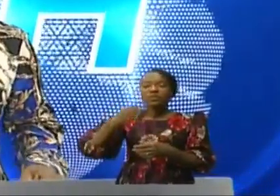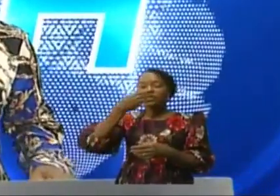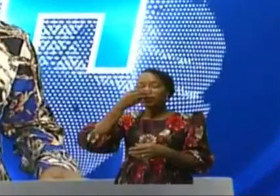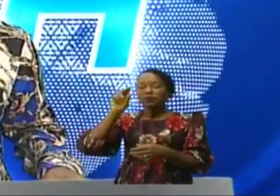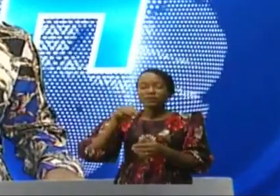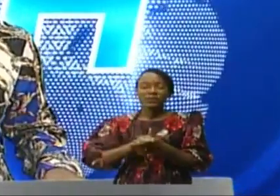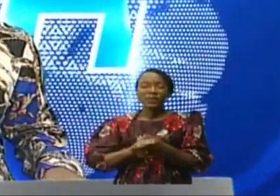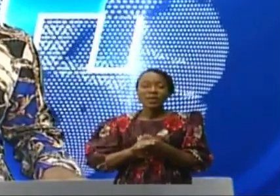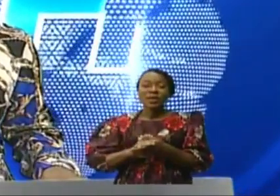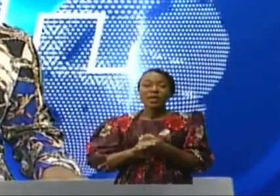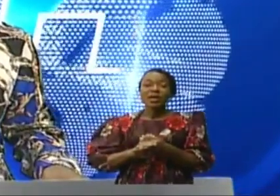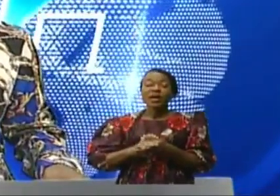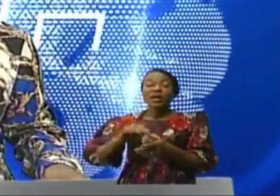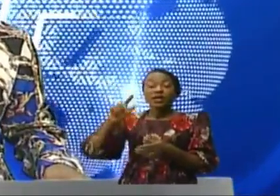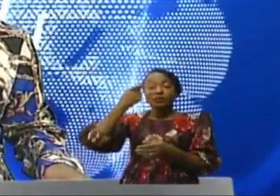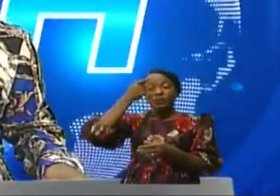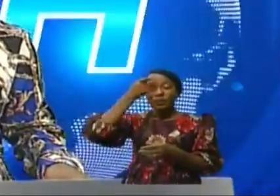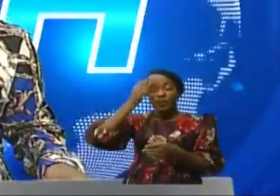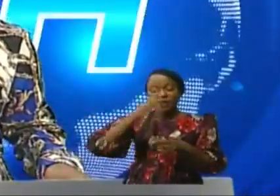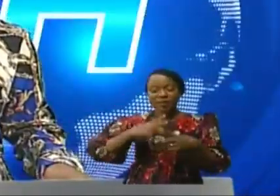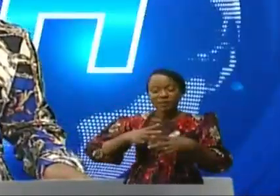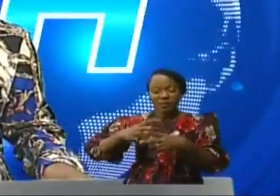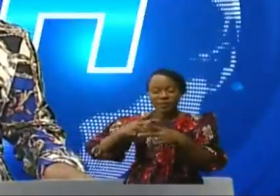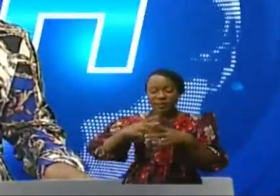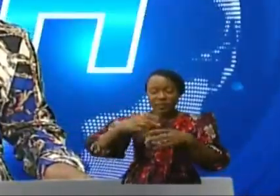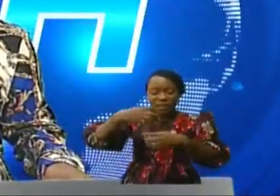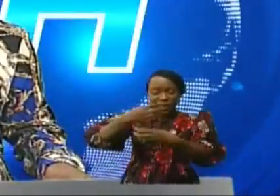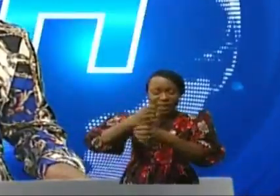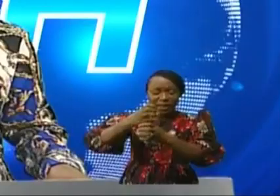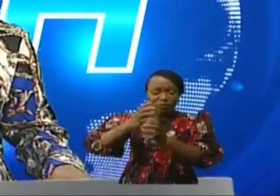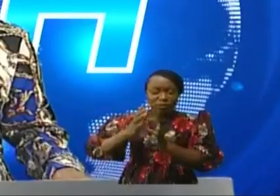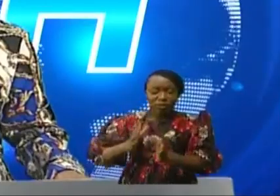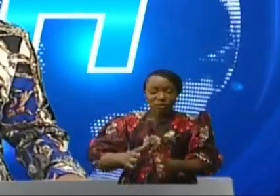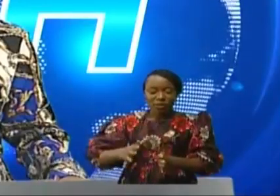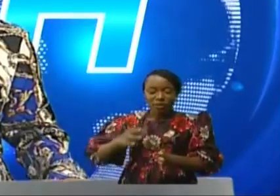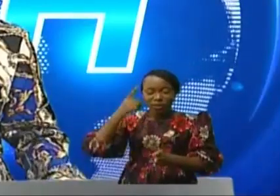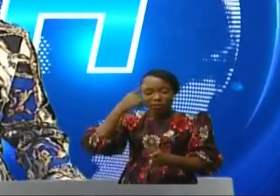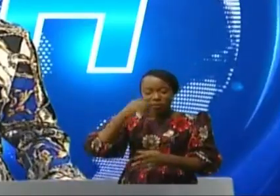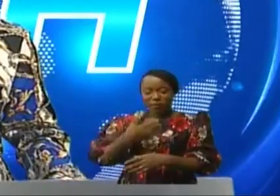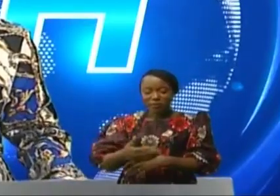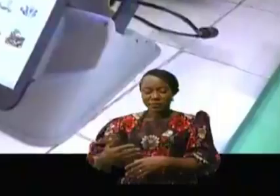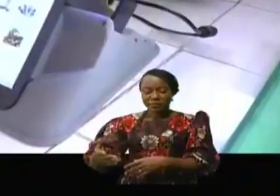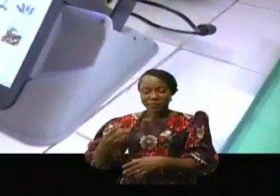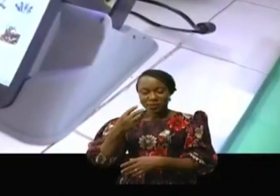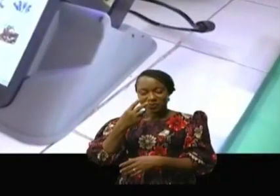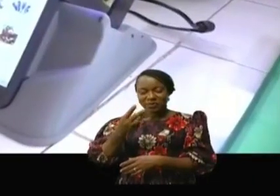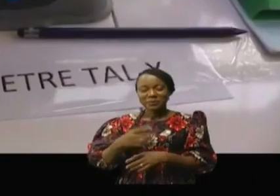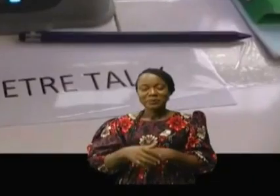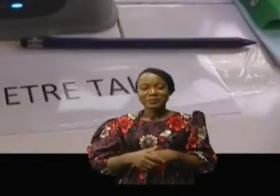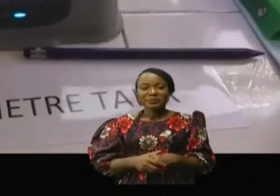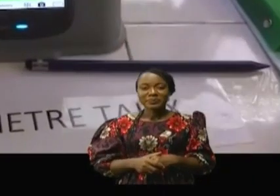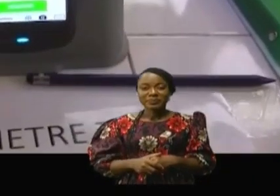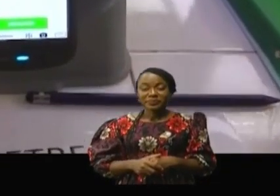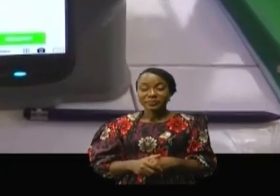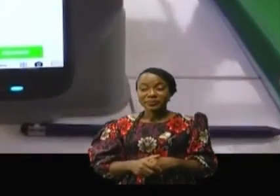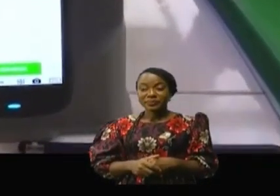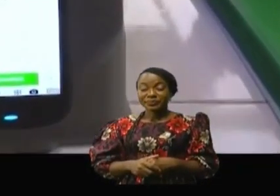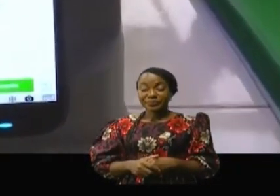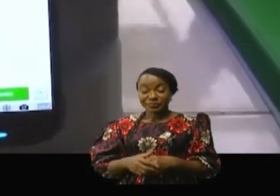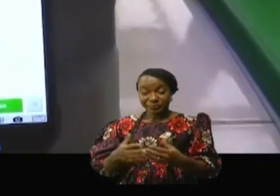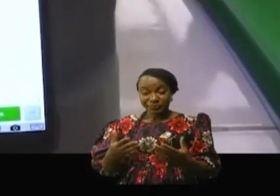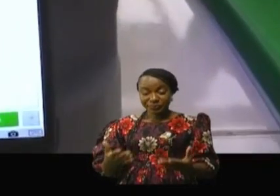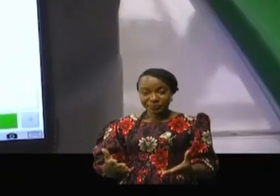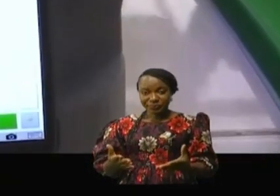Théo Ngwabidje Kassi a visité les laboratoires d'analyse des produits alimentaires. Des matériels de dernier